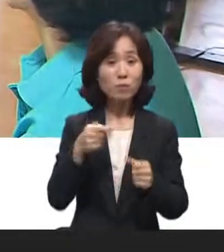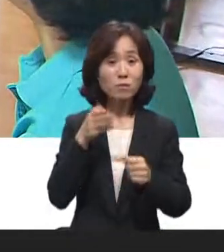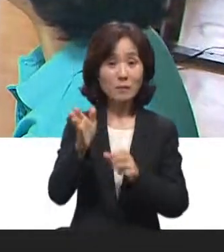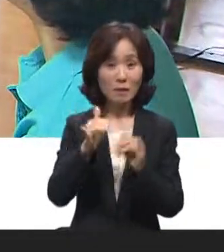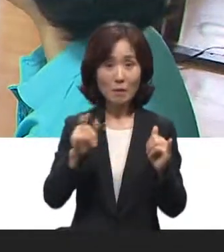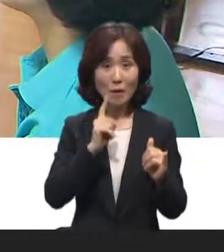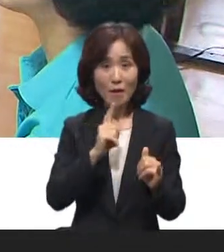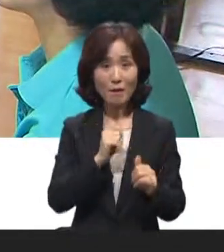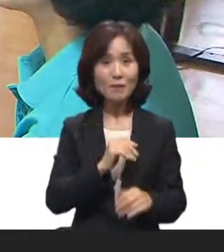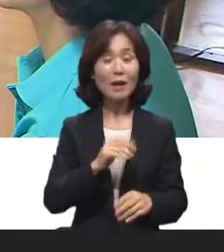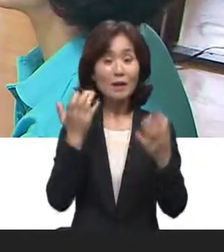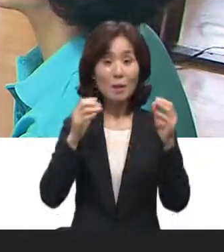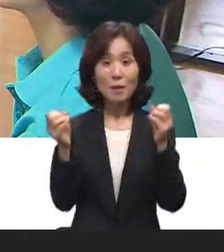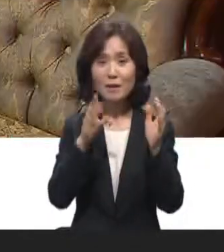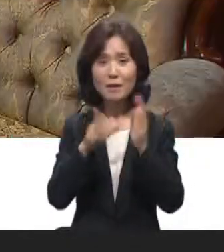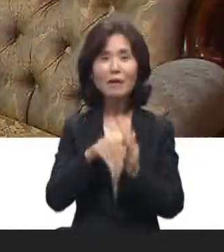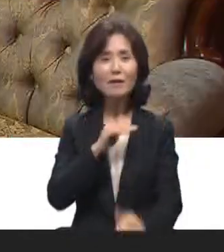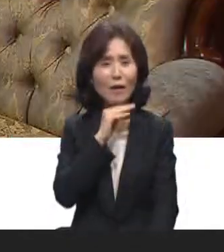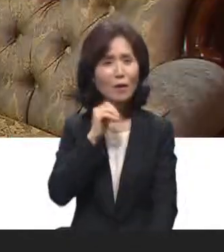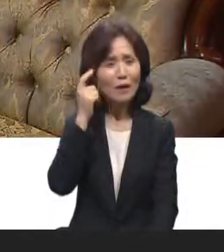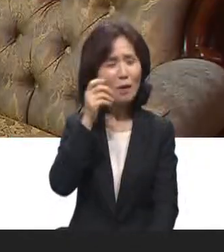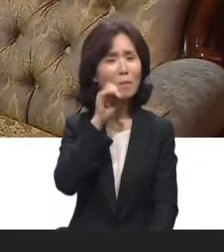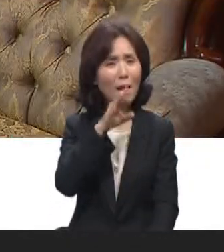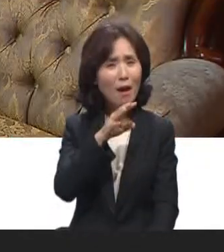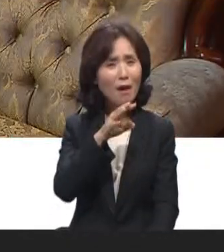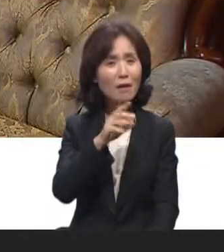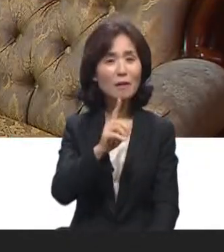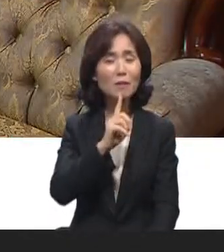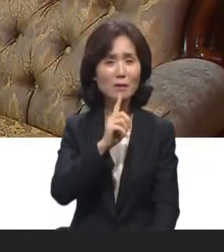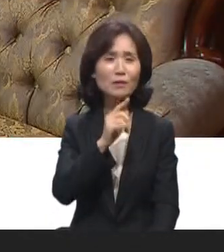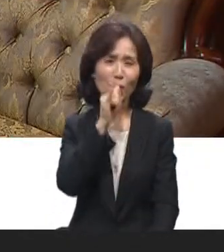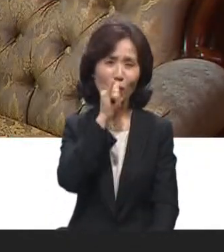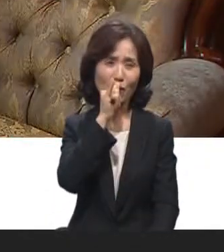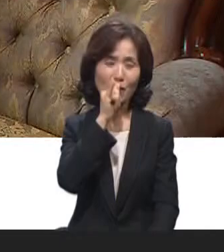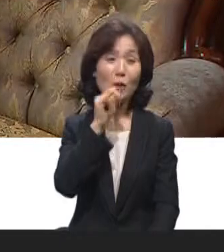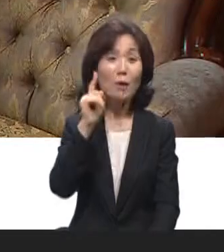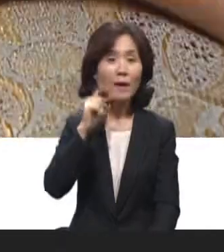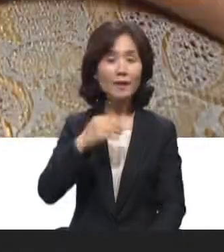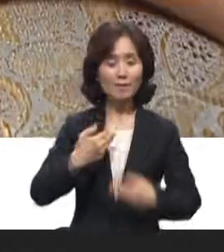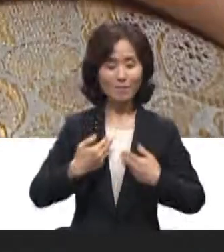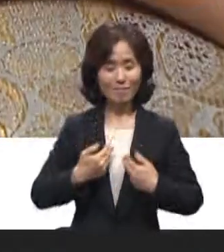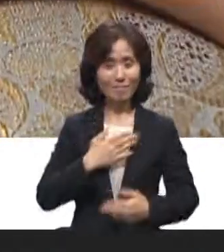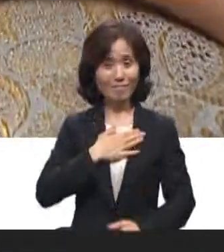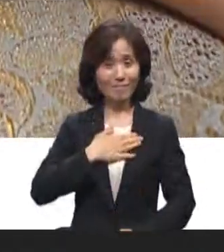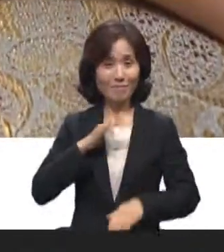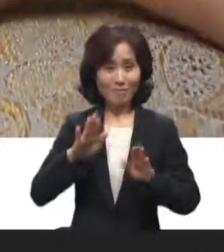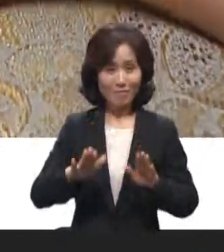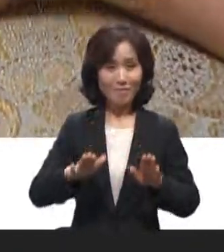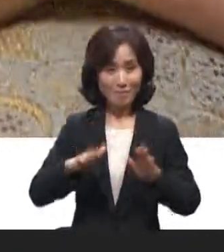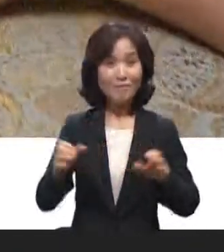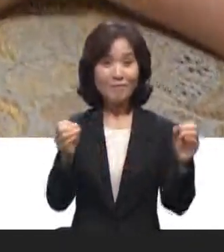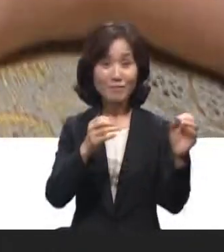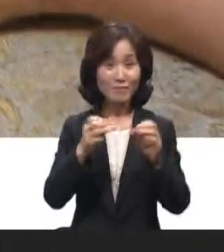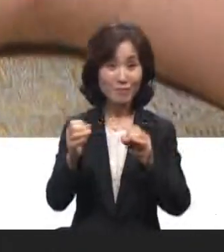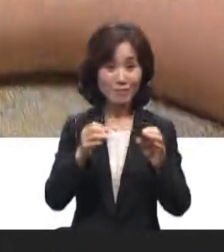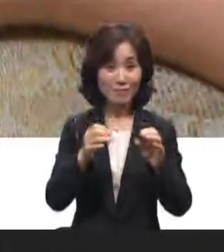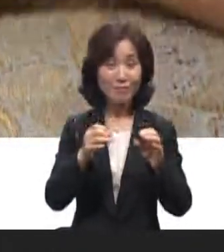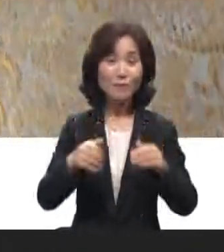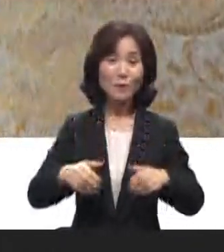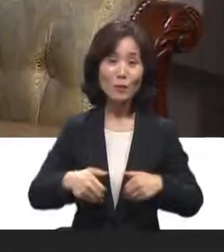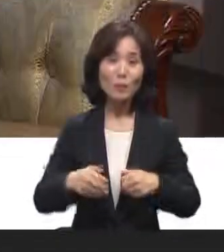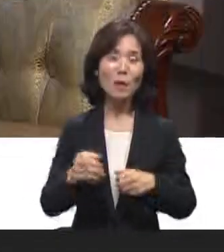얘기할 때 기다리고 생각하고 말하라 는 얘길 많이 하는 이유가 조금 더 차분하게 진정하게 이렇게 얘기를 하라는 거라서 어화 법도 좀 바꿔